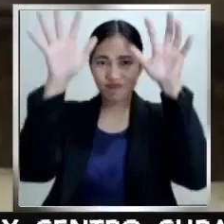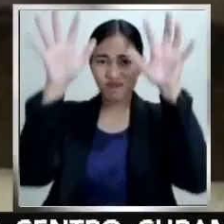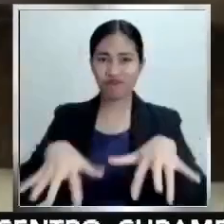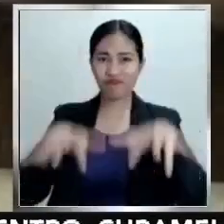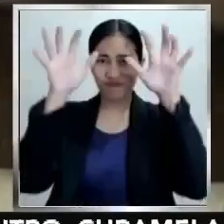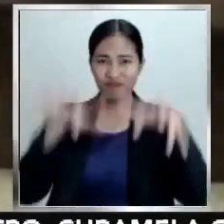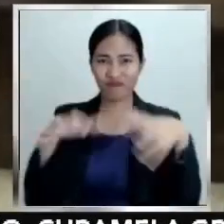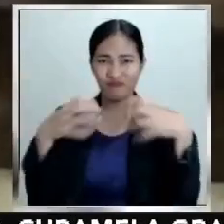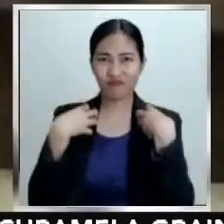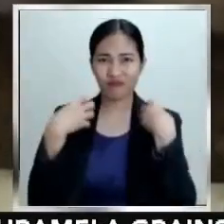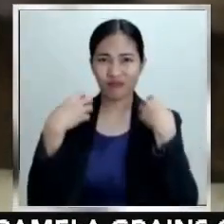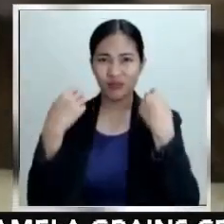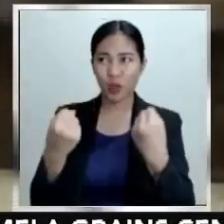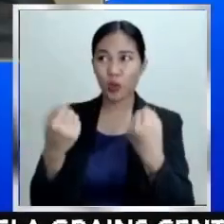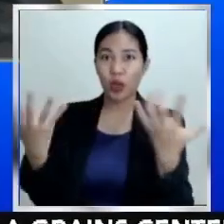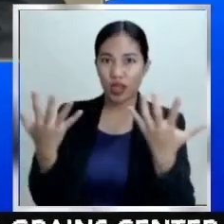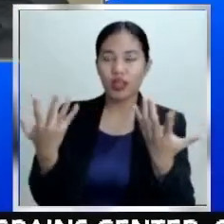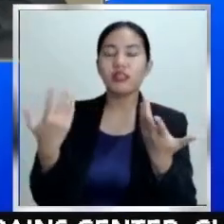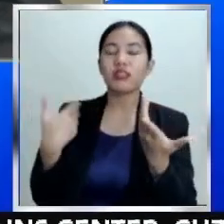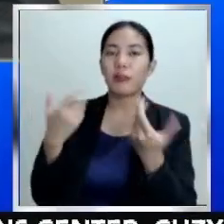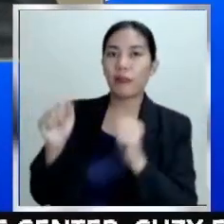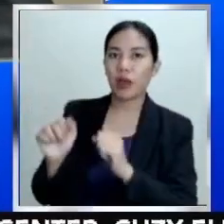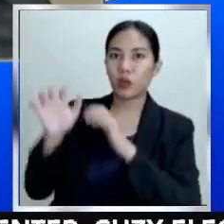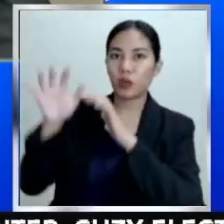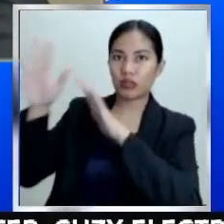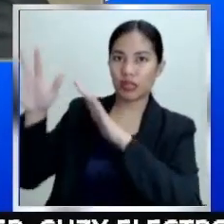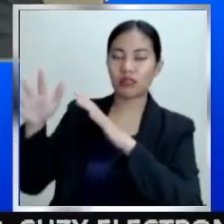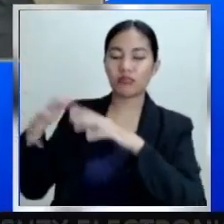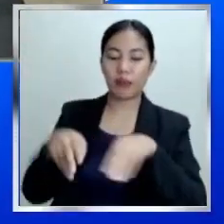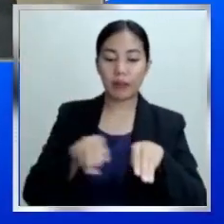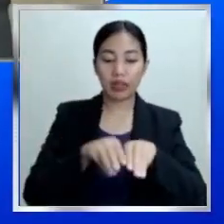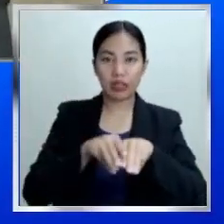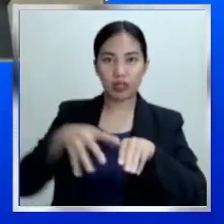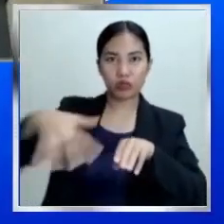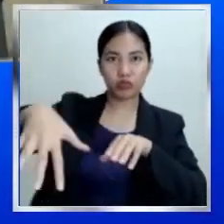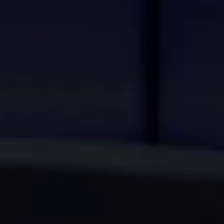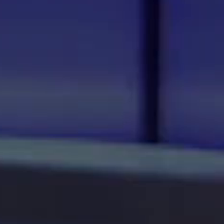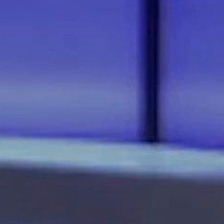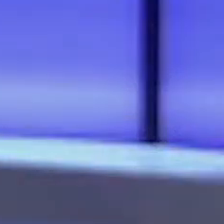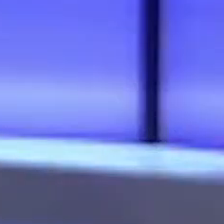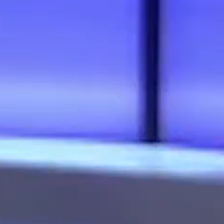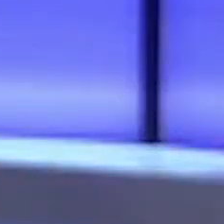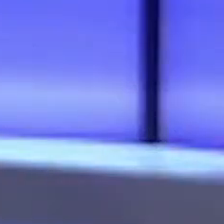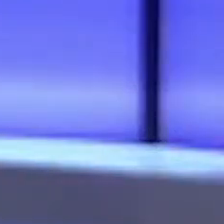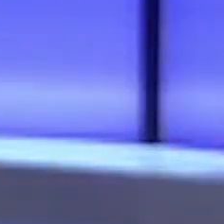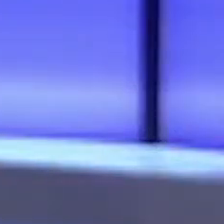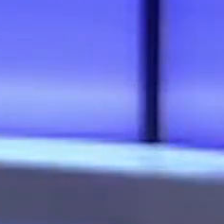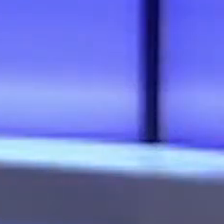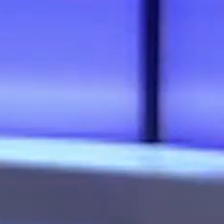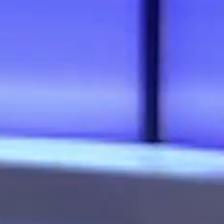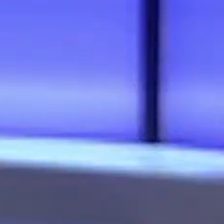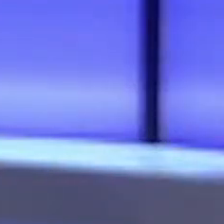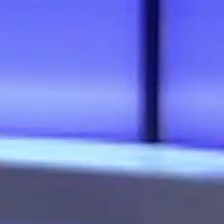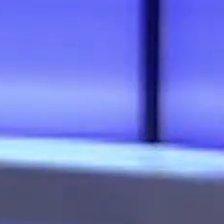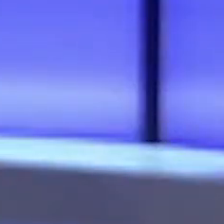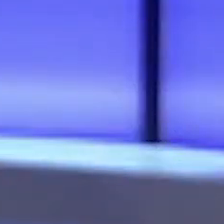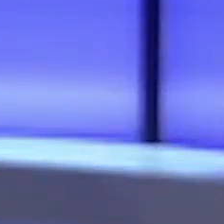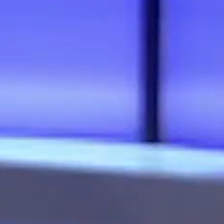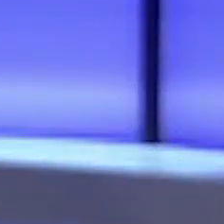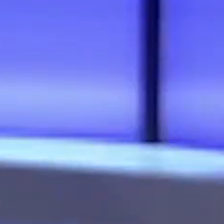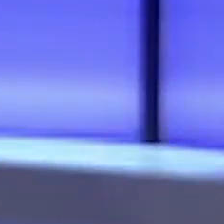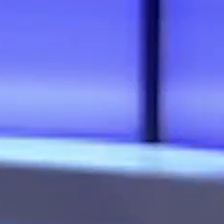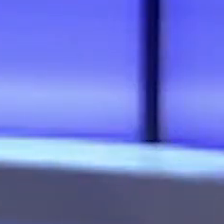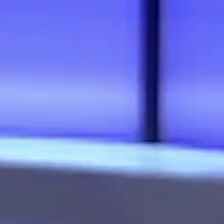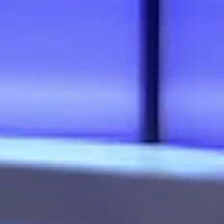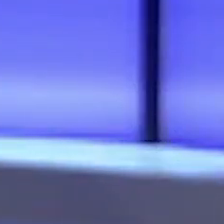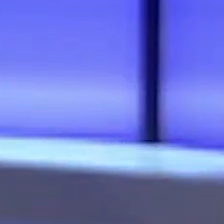na nakapalibot dito. Emil. Maraming salamat, Jonathan Andal. Good news mga kapuso! Maari niyong mapanood